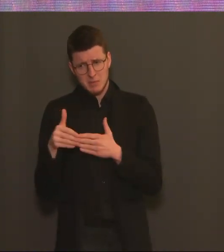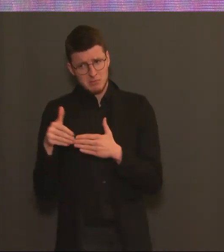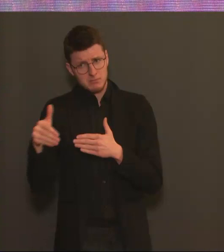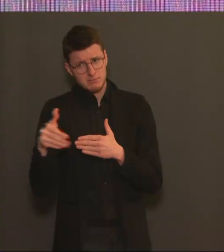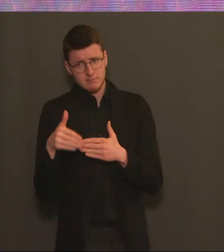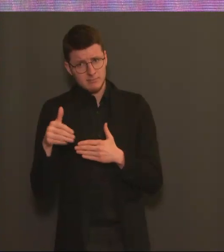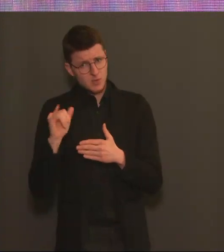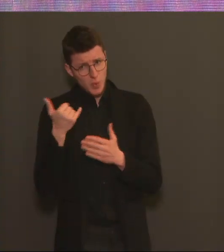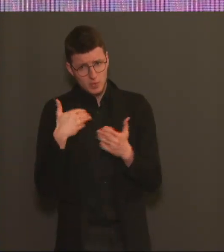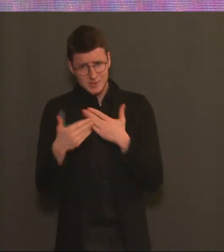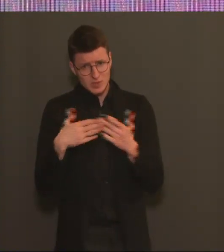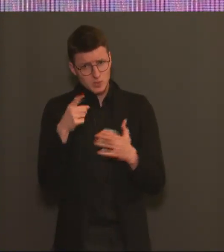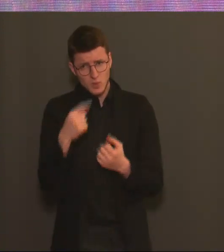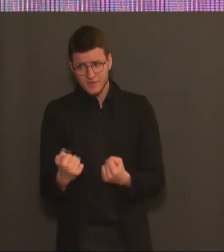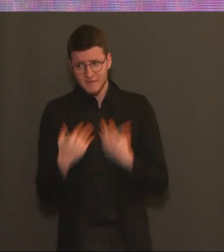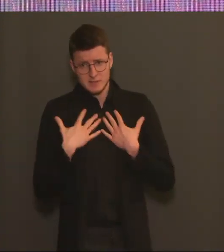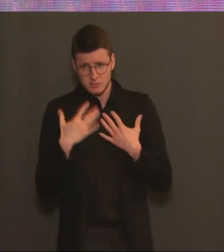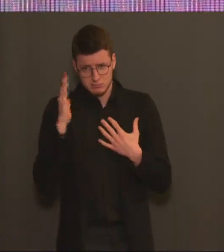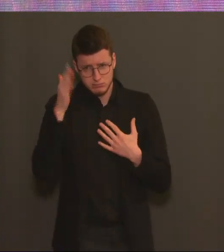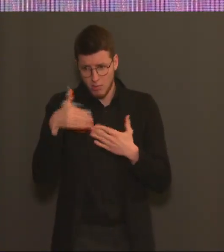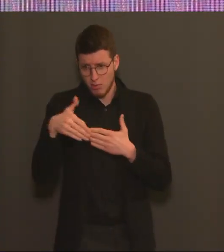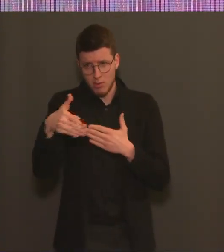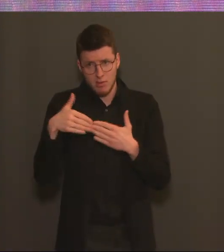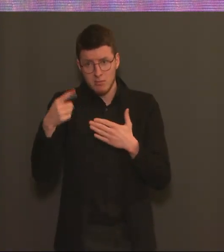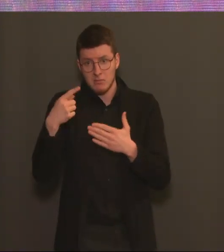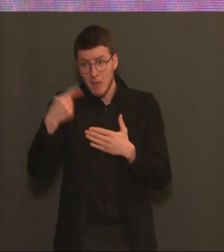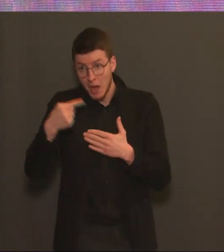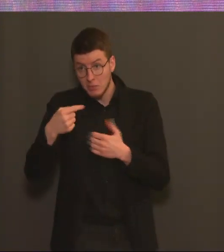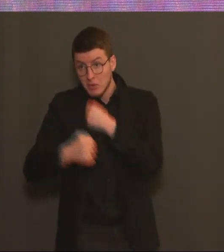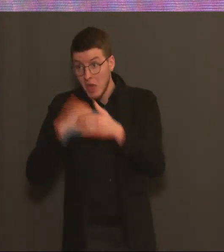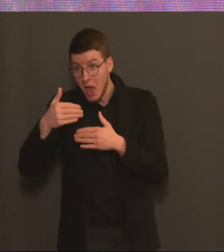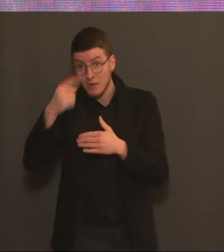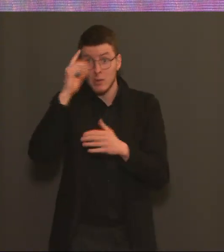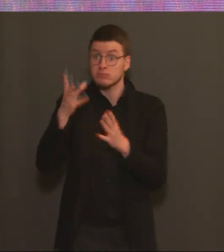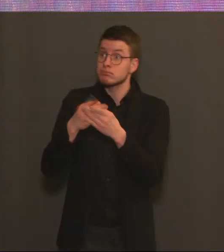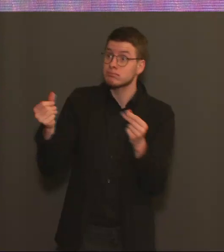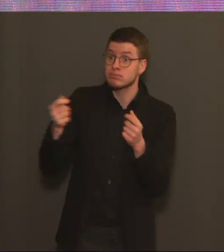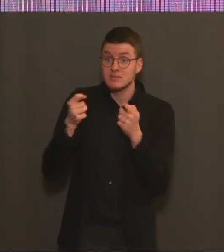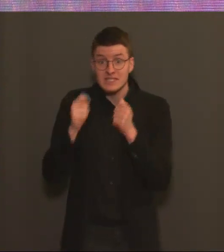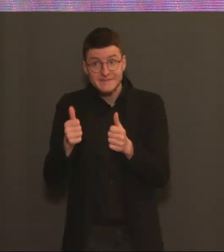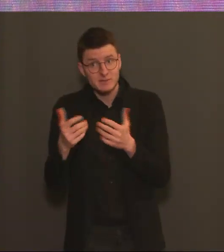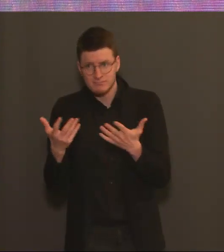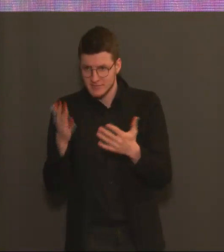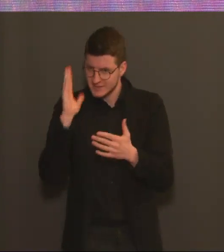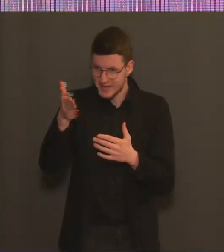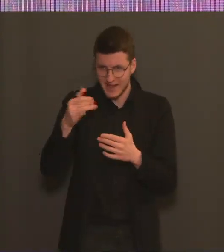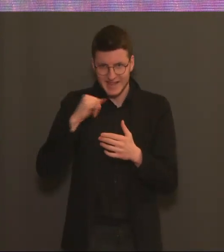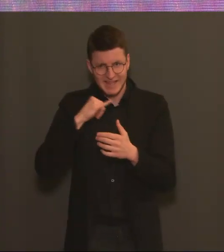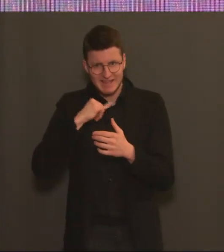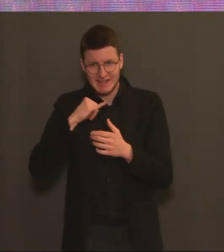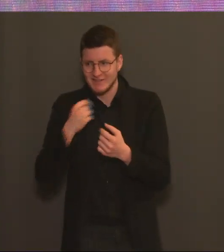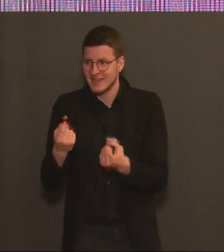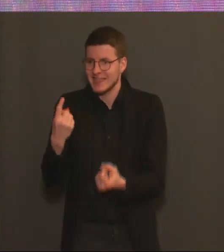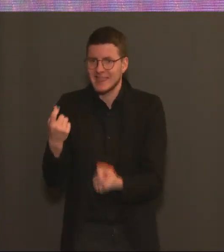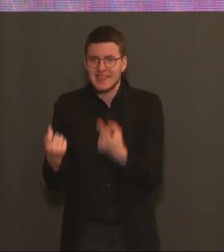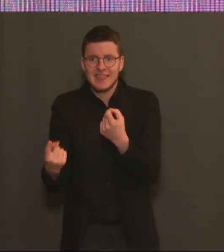dit virus. Dit virus gaat niet verdwijnen. Dit blijft circuleren en het is heel waarschijnlijk dat de